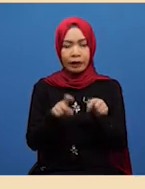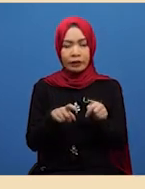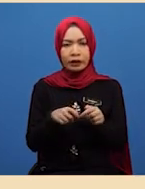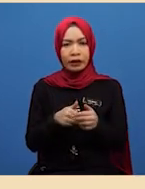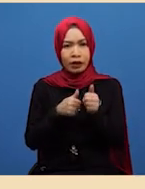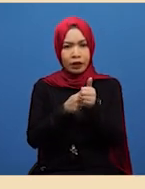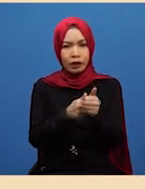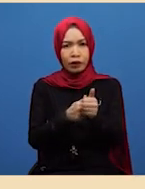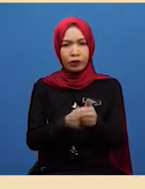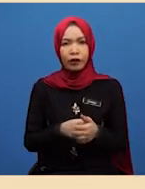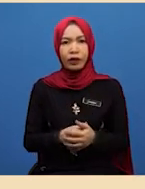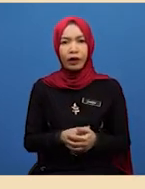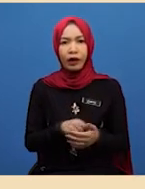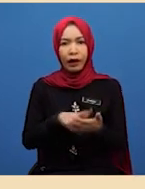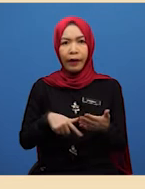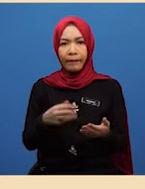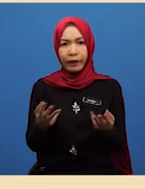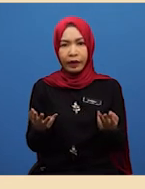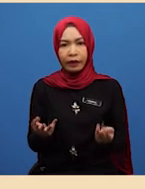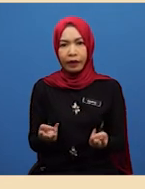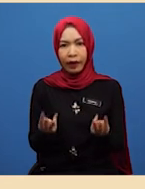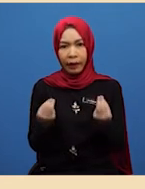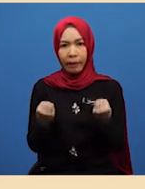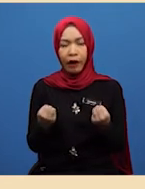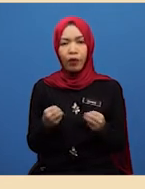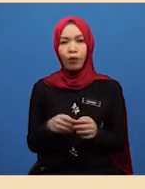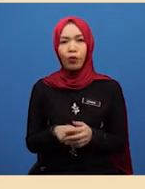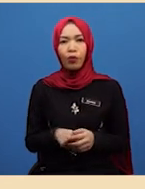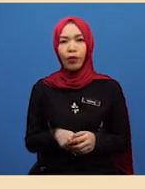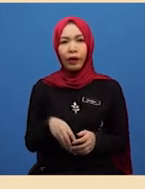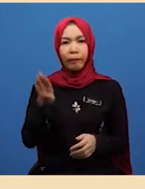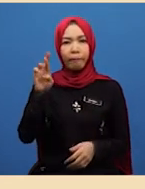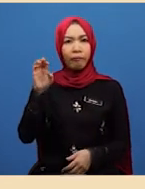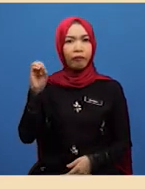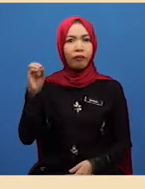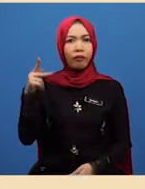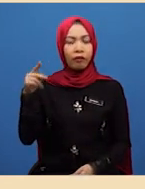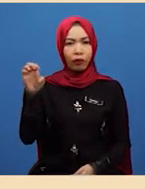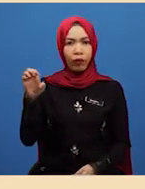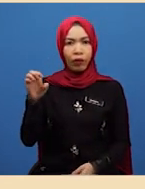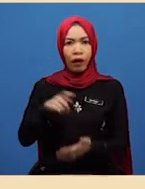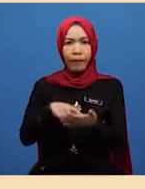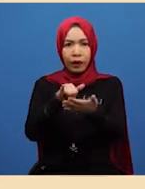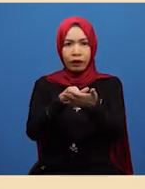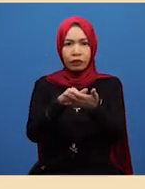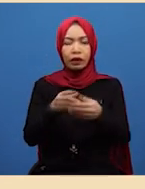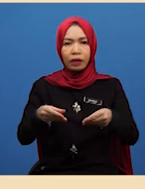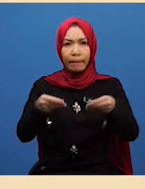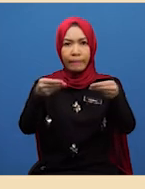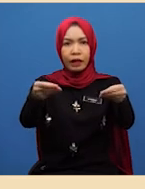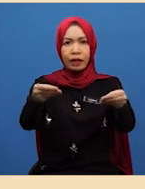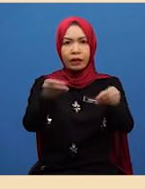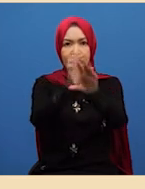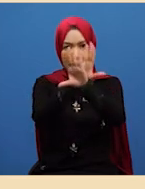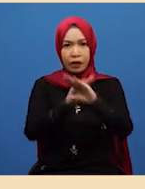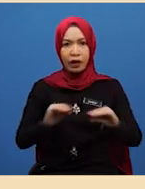dengan rundingan yang dilakukan sebelumnya, iaitu menyerahkan Sarawak kepadanya. Bagi mengatasi